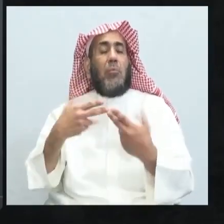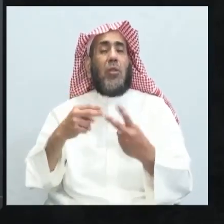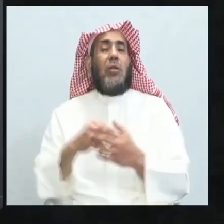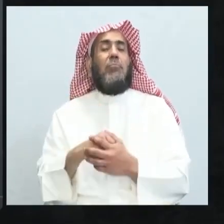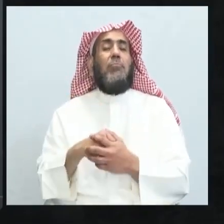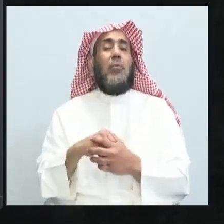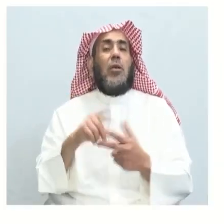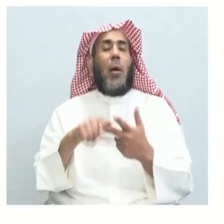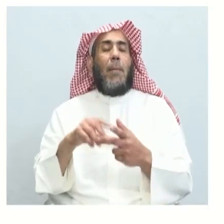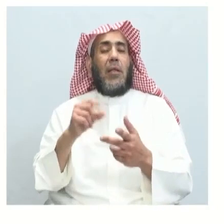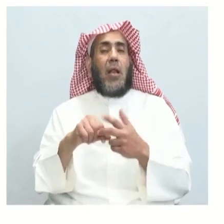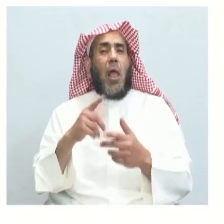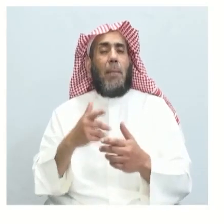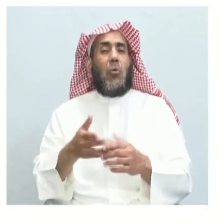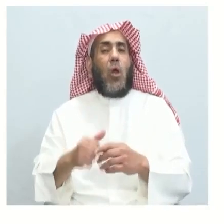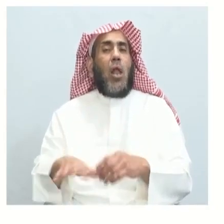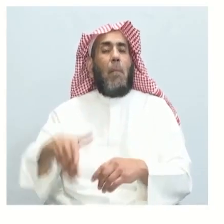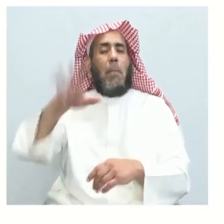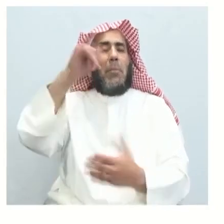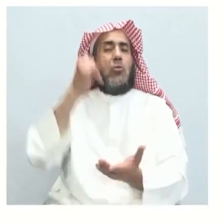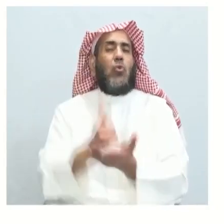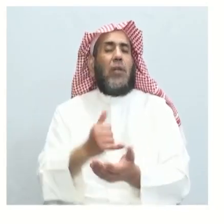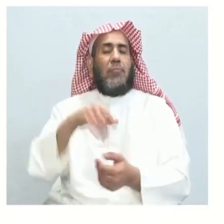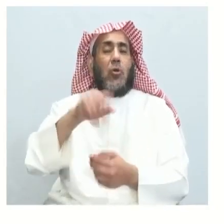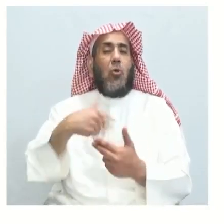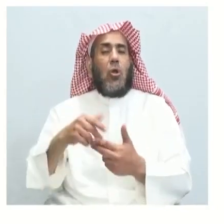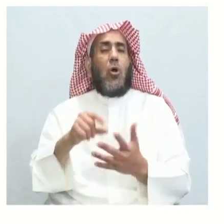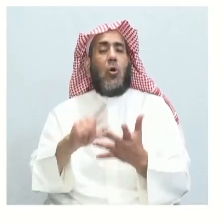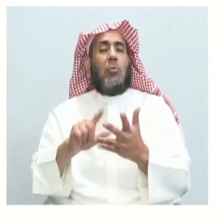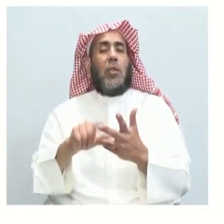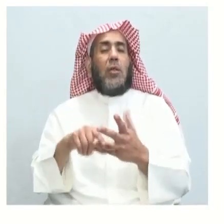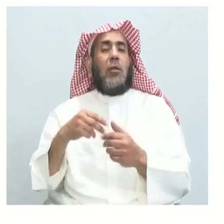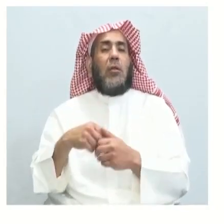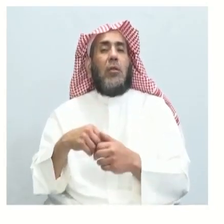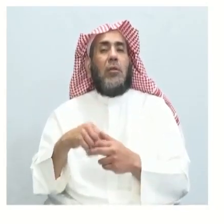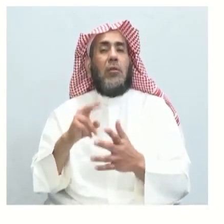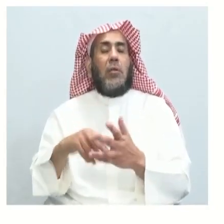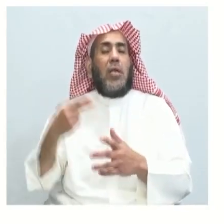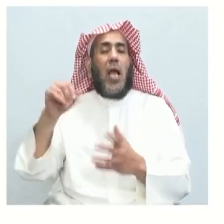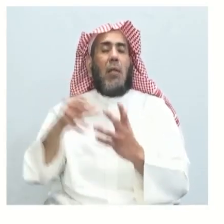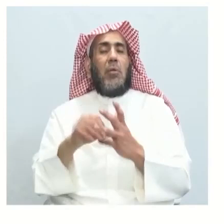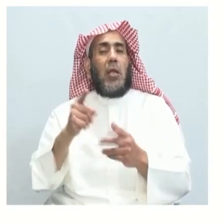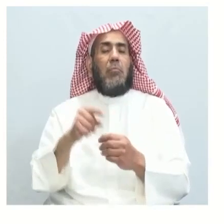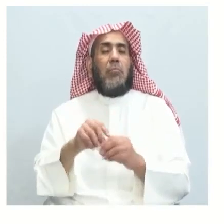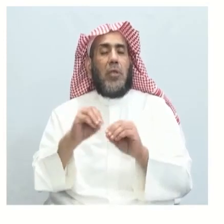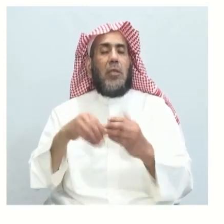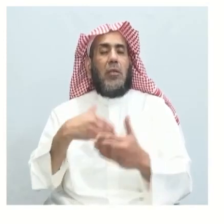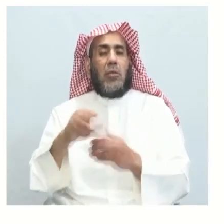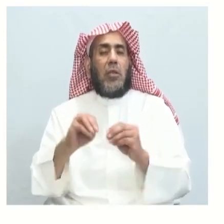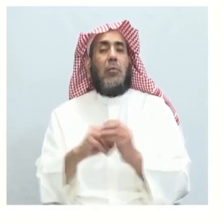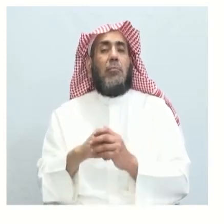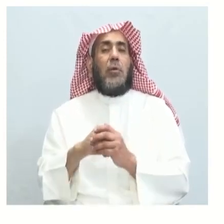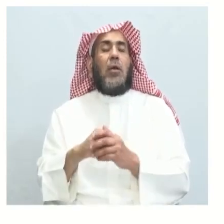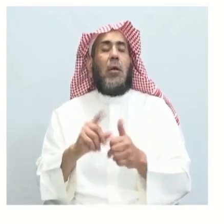الله عنه بن الخطاب لما تولى الخلافه وايضا هناك خطبه ثالثه لخطبه لعلي بن ابي طالب ايضا سناتي اليها وسنتحدث